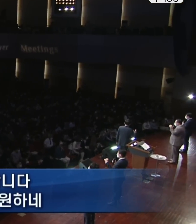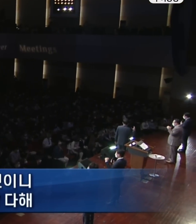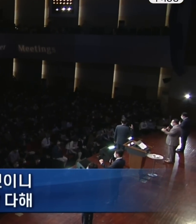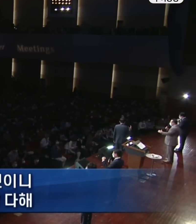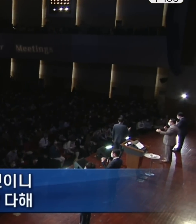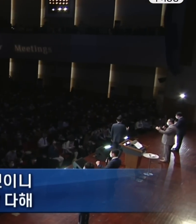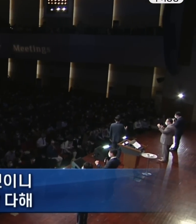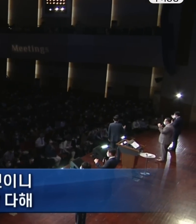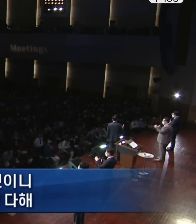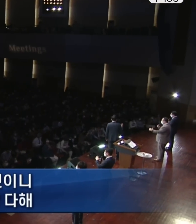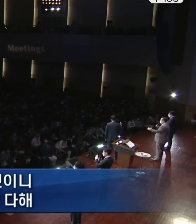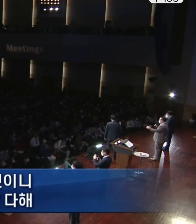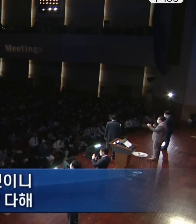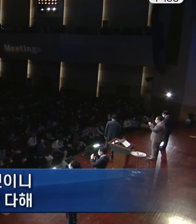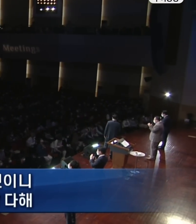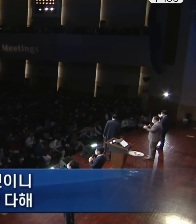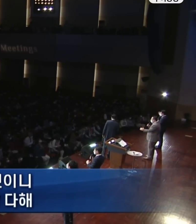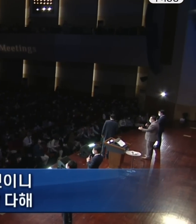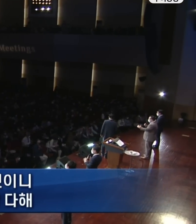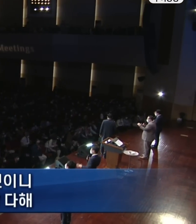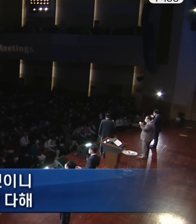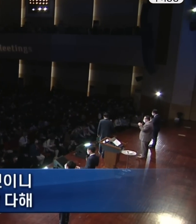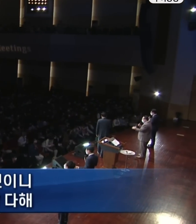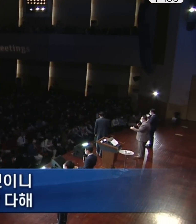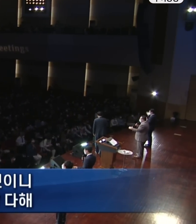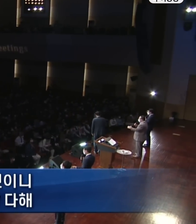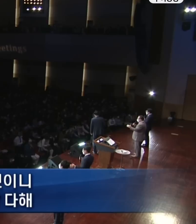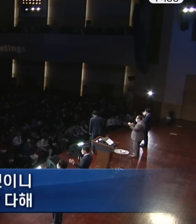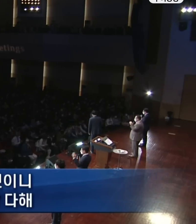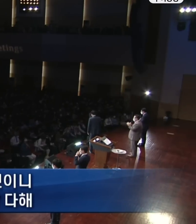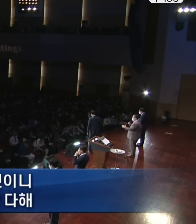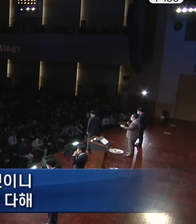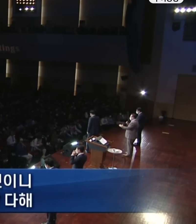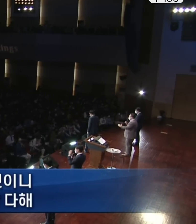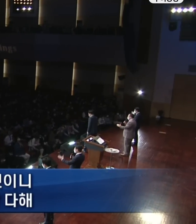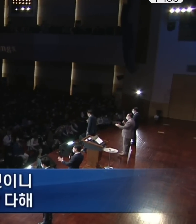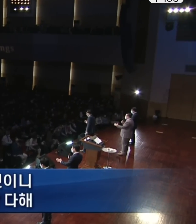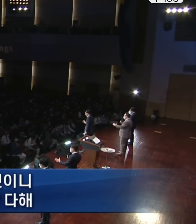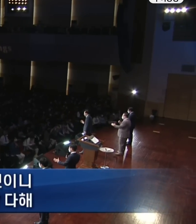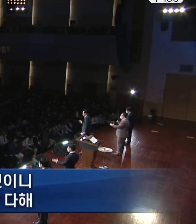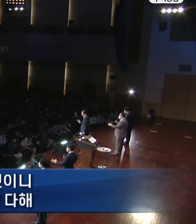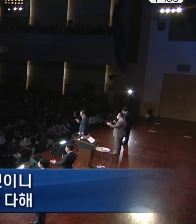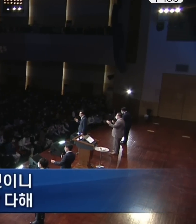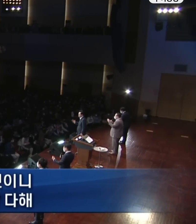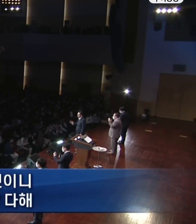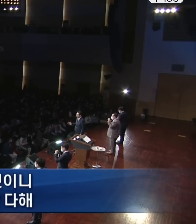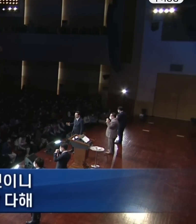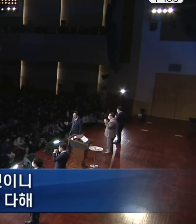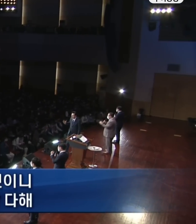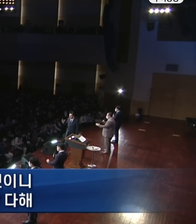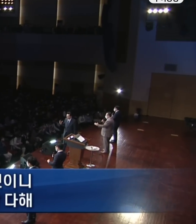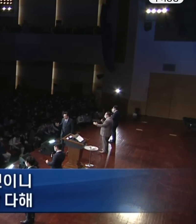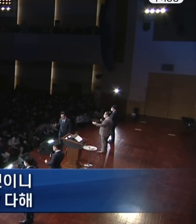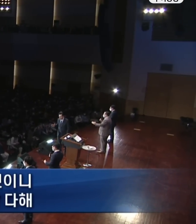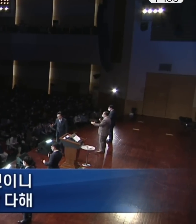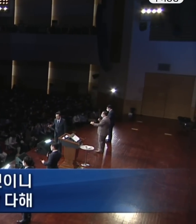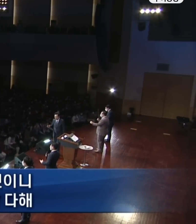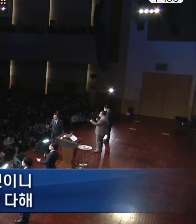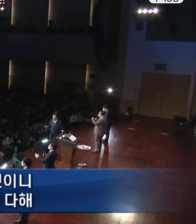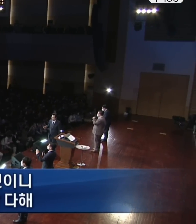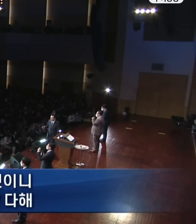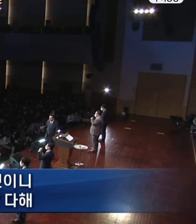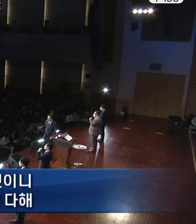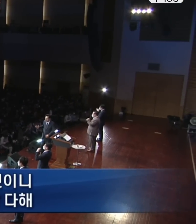앞에 두려워 떠는 자들이 되지 않도록 우리 하나님 도와주시고 우리 하나님 역사해 주시기를